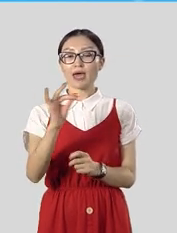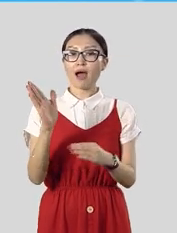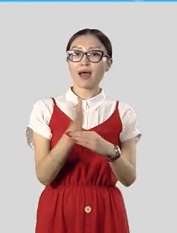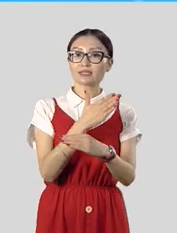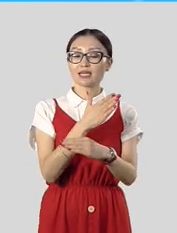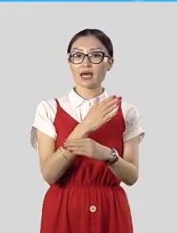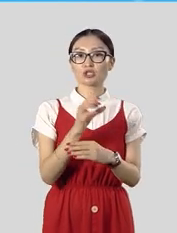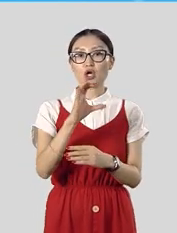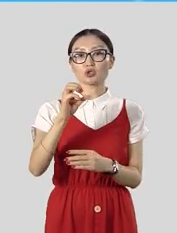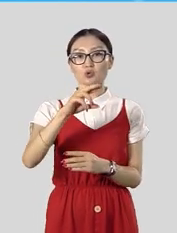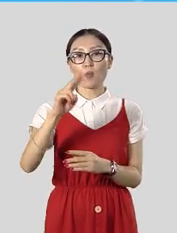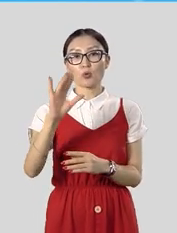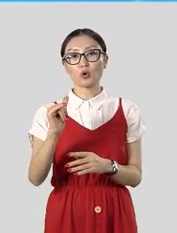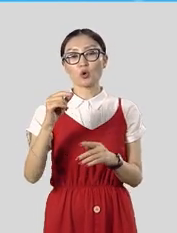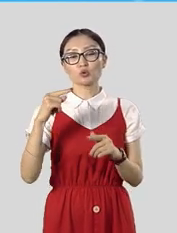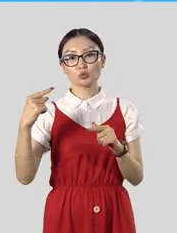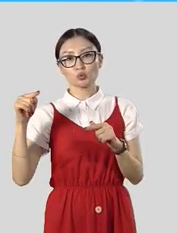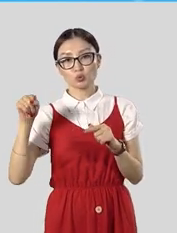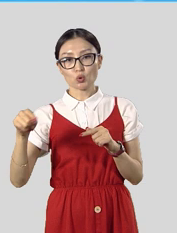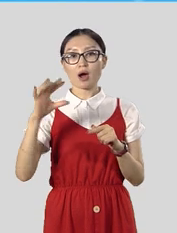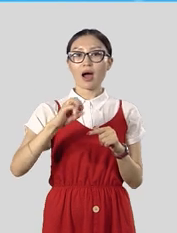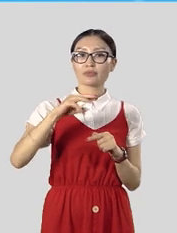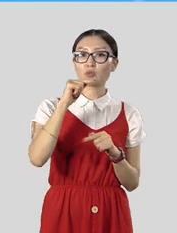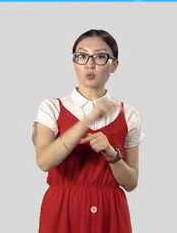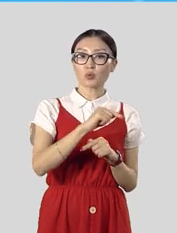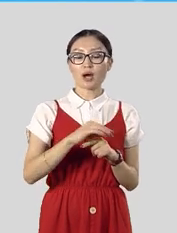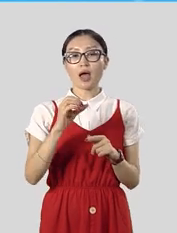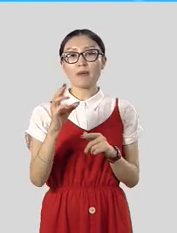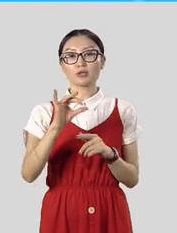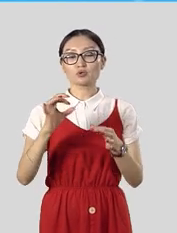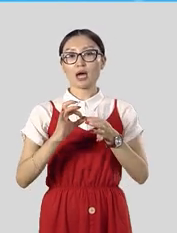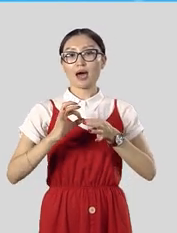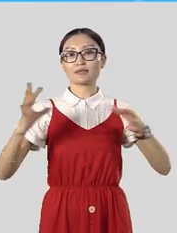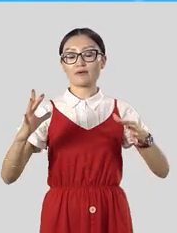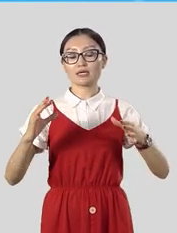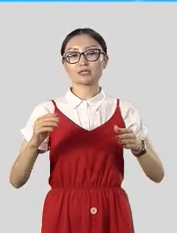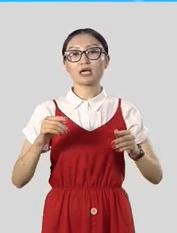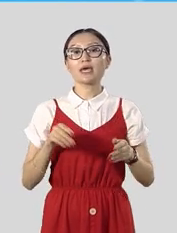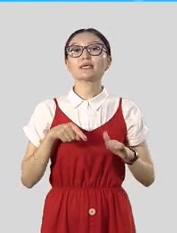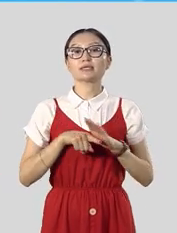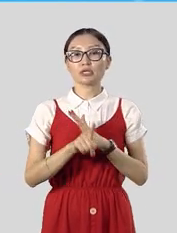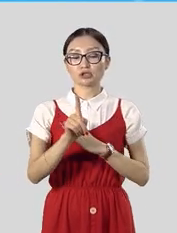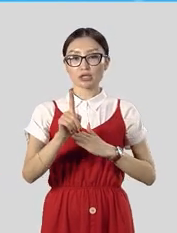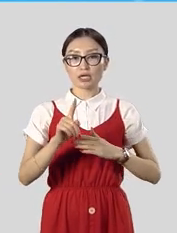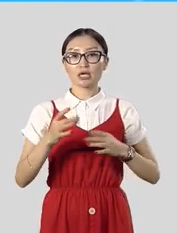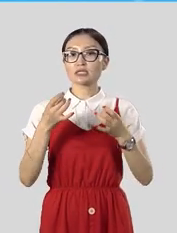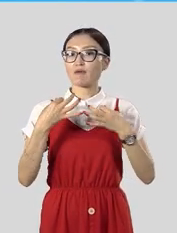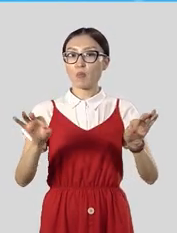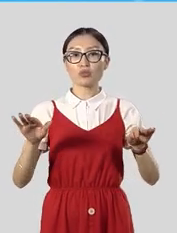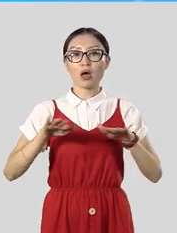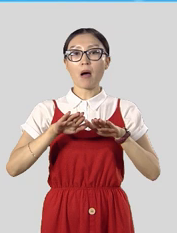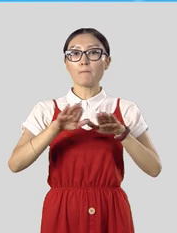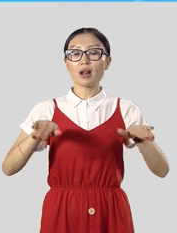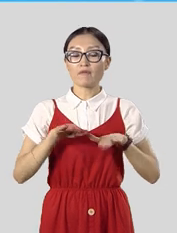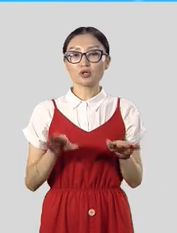стопку маленьких медуз друг от друга. Медузы отрываются и переходят к свободно плавающему образу жизни.